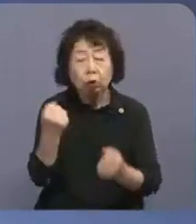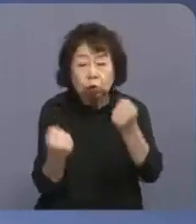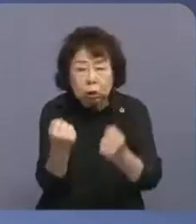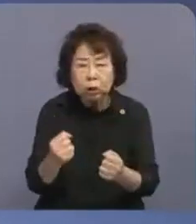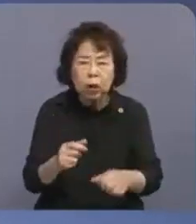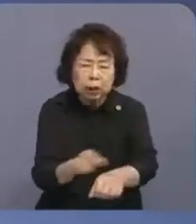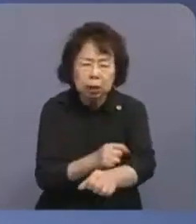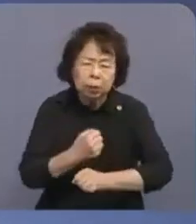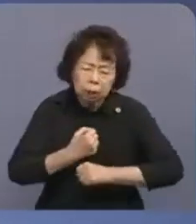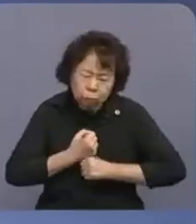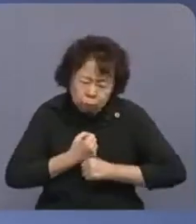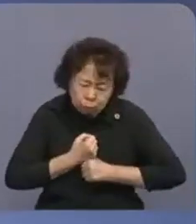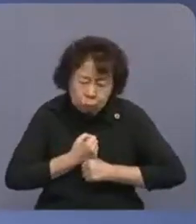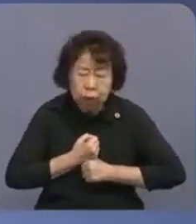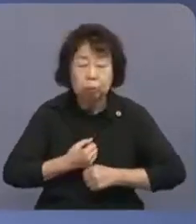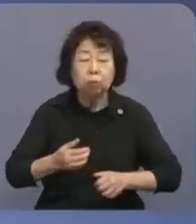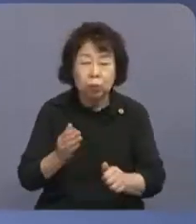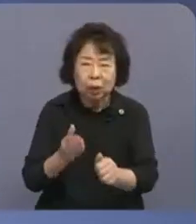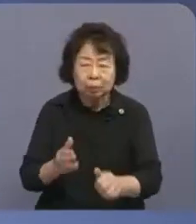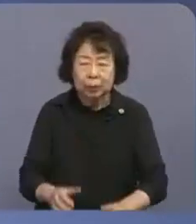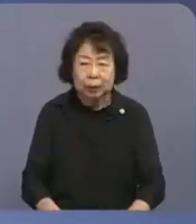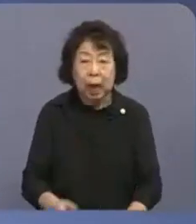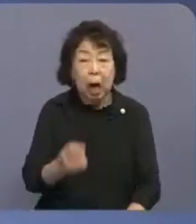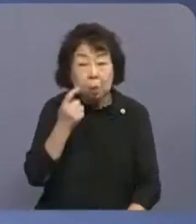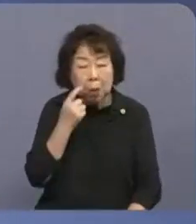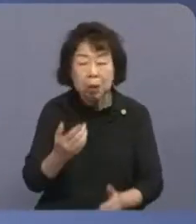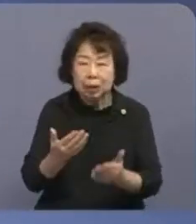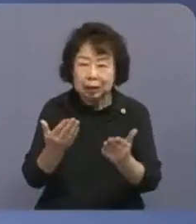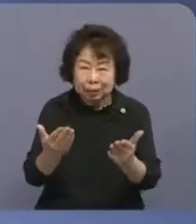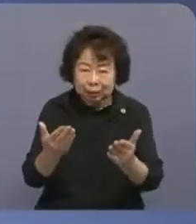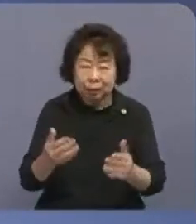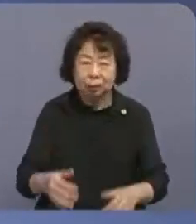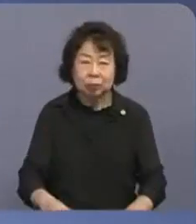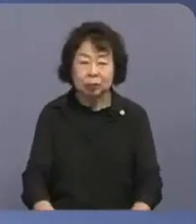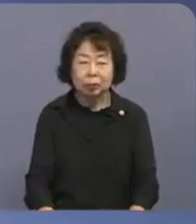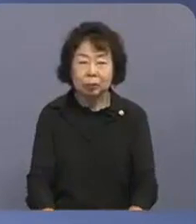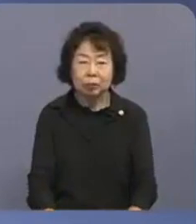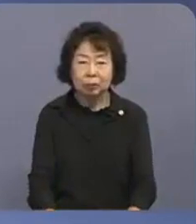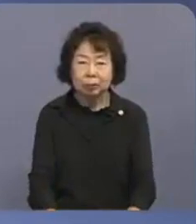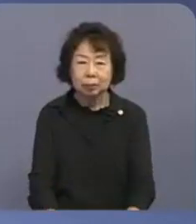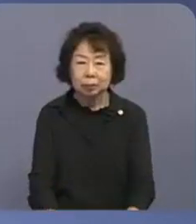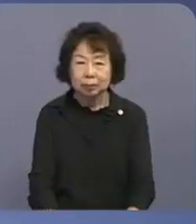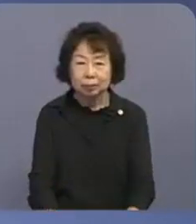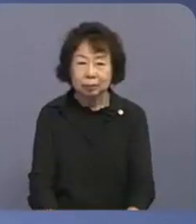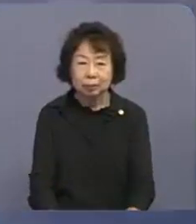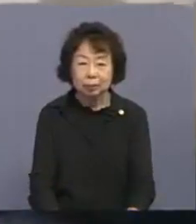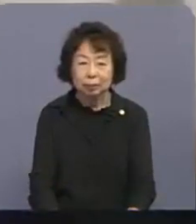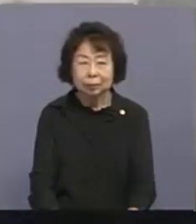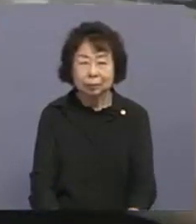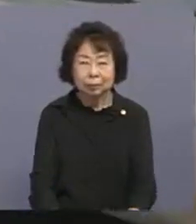운전자들의 각별한 주의가 필요합니다. 김옥천 기자가 현장을 다녀왔습니다.